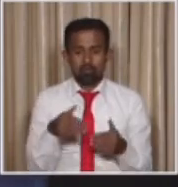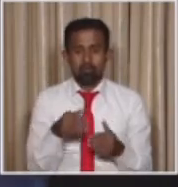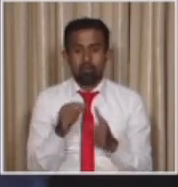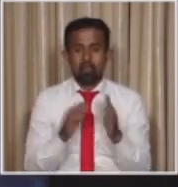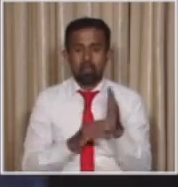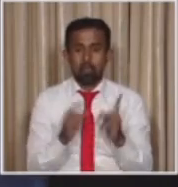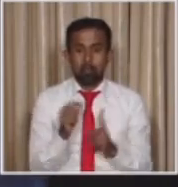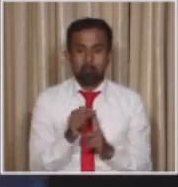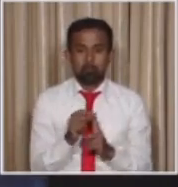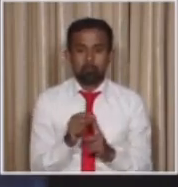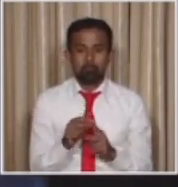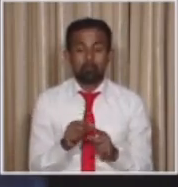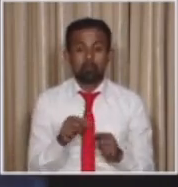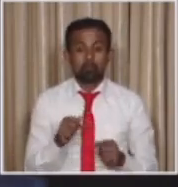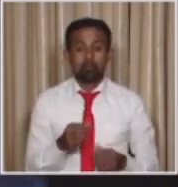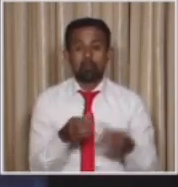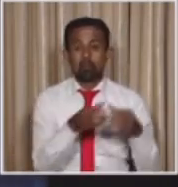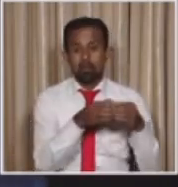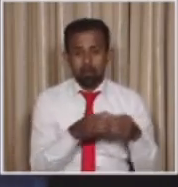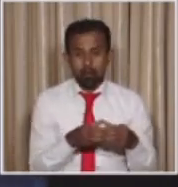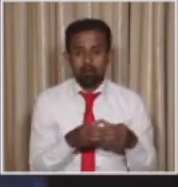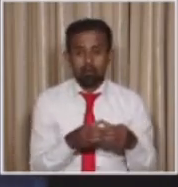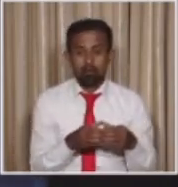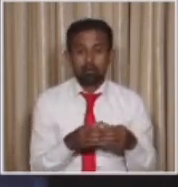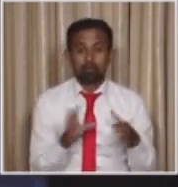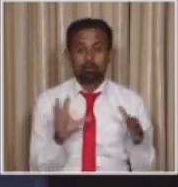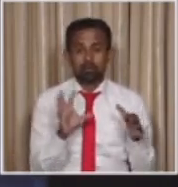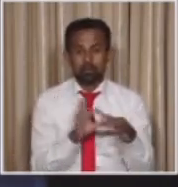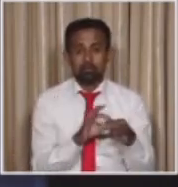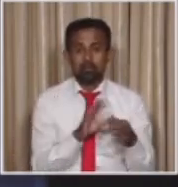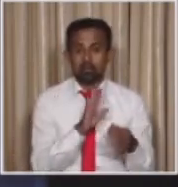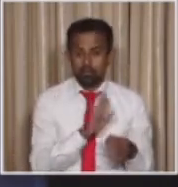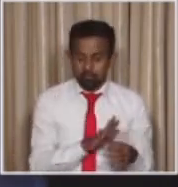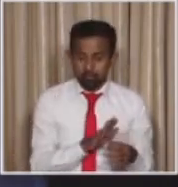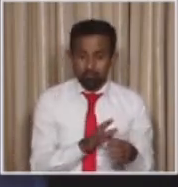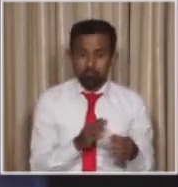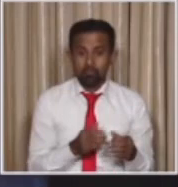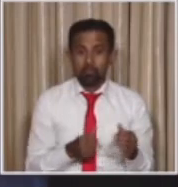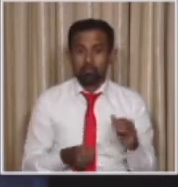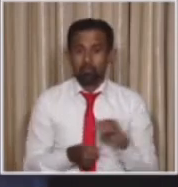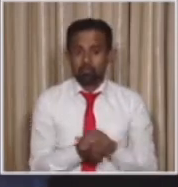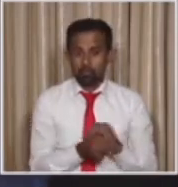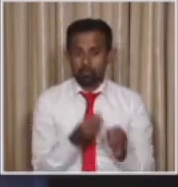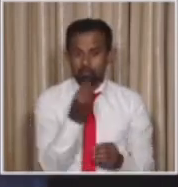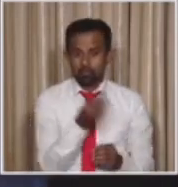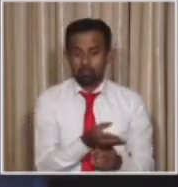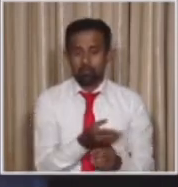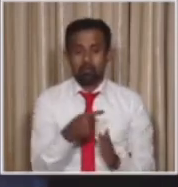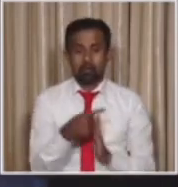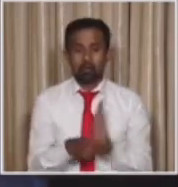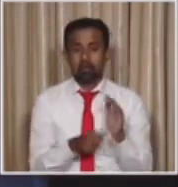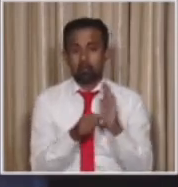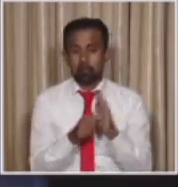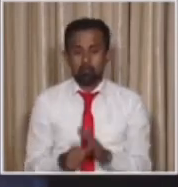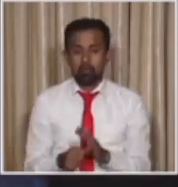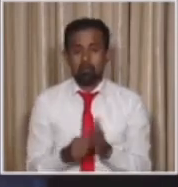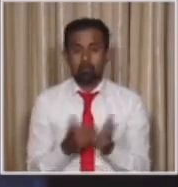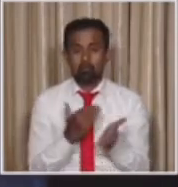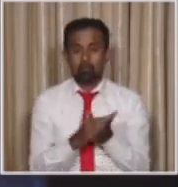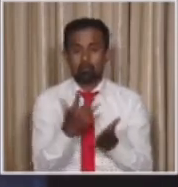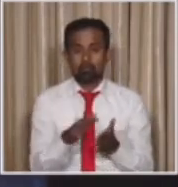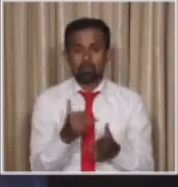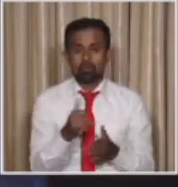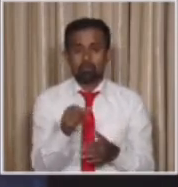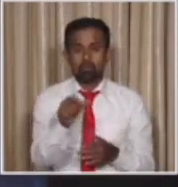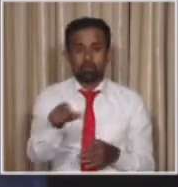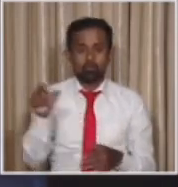ඇමතිවරු මන්ත්‍රීවරු විතරක් නෙමෙයි මේ කණ්ඩායමට අදාළ මේ ගොඩේ මිඳගෙන මේකටම සහයෝගය දීලා මේ රට වටන්න කොටස්කාරය වෙච්ච